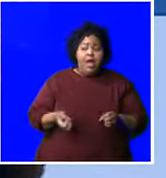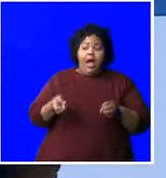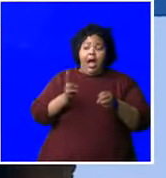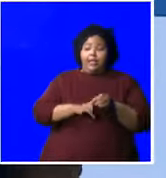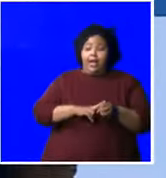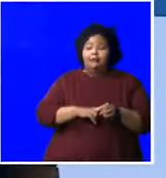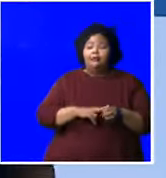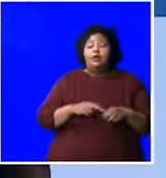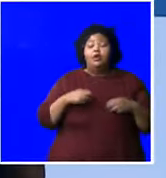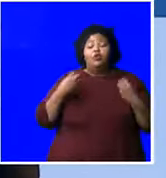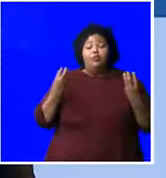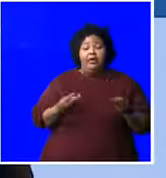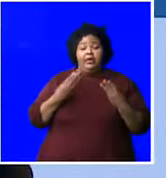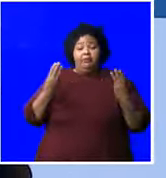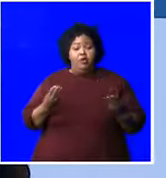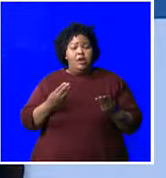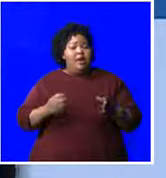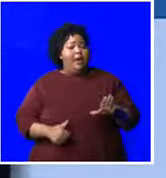singalahlekelwa